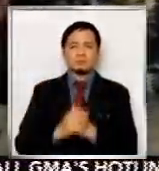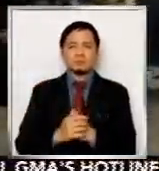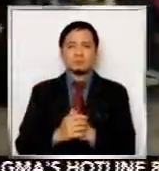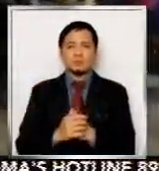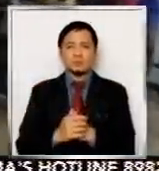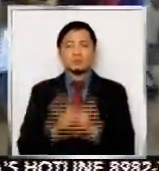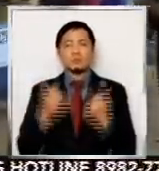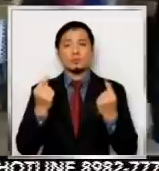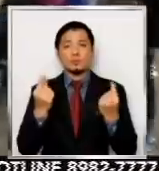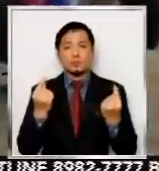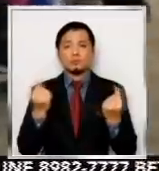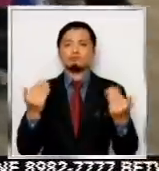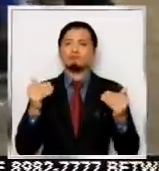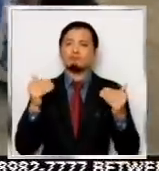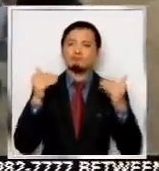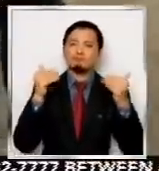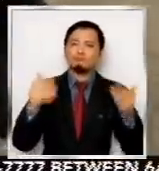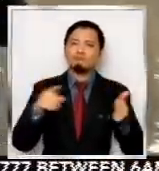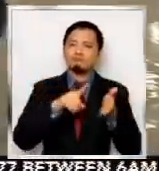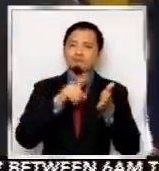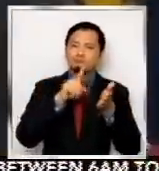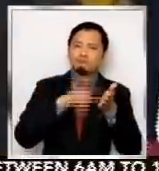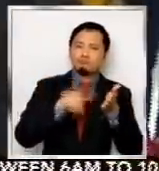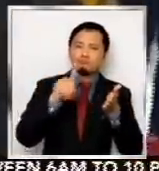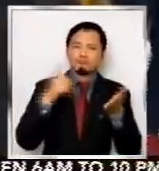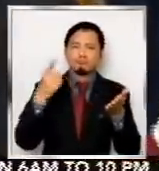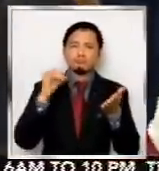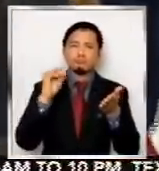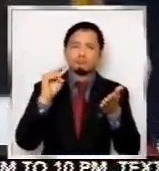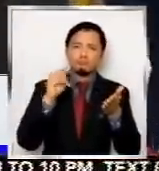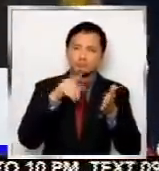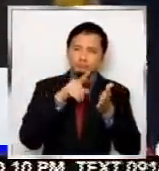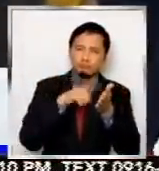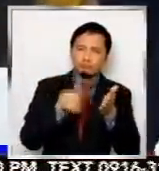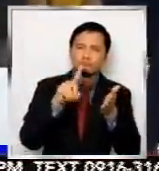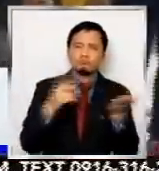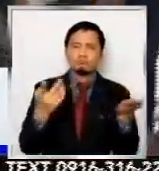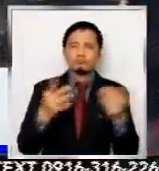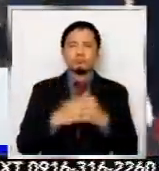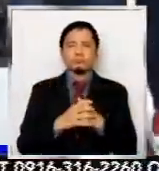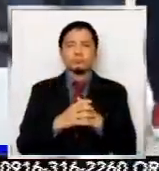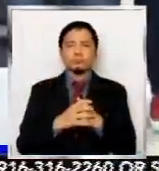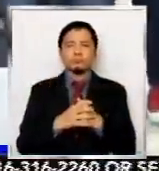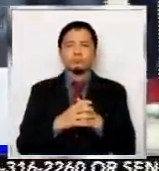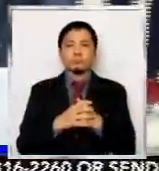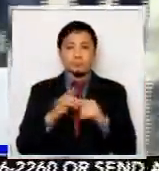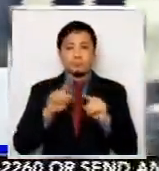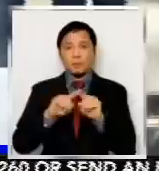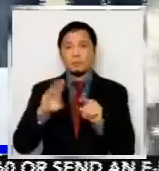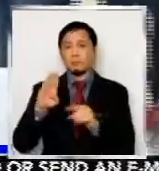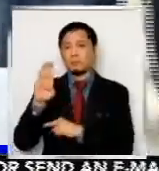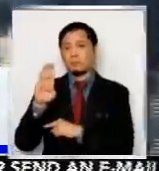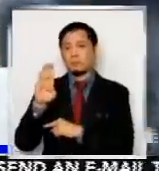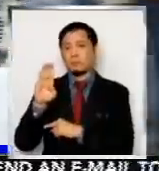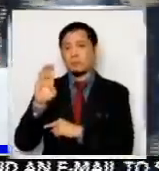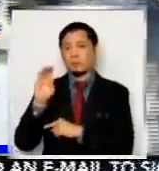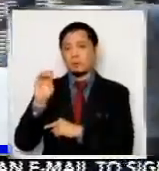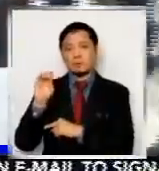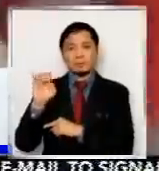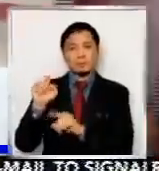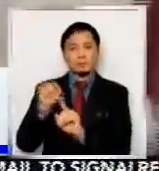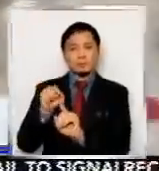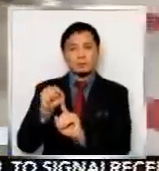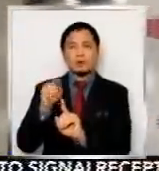mga pasahero for PR5654. Sagot naman ng Bureau of Immigration, pinapatupad lang daw nila ang utos ng